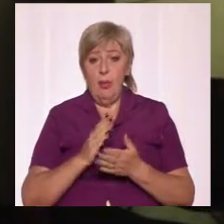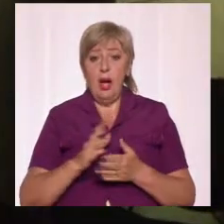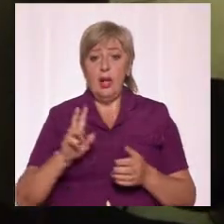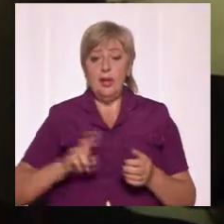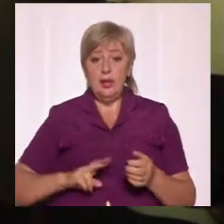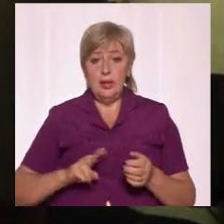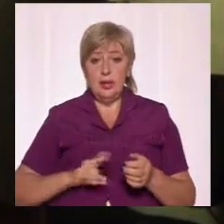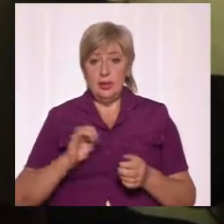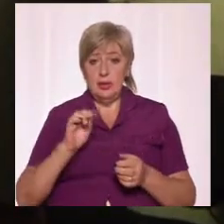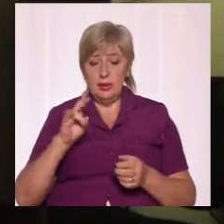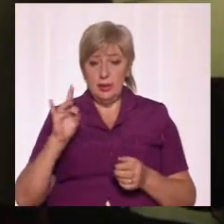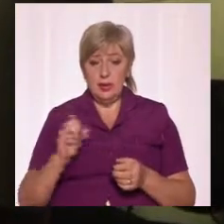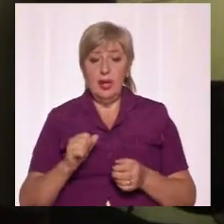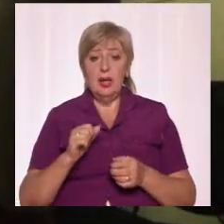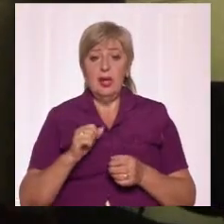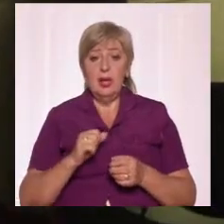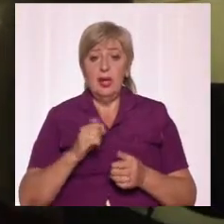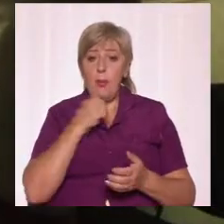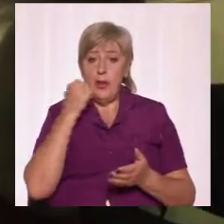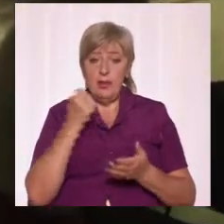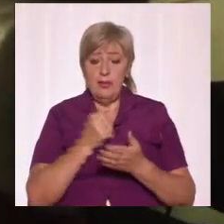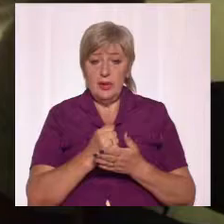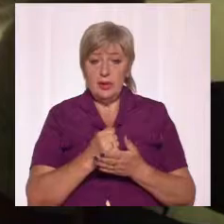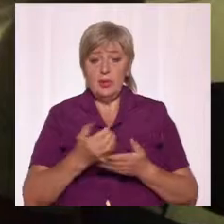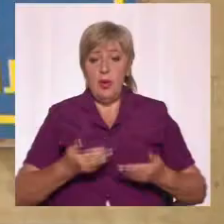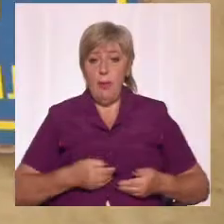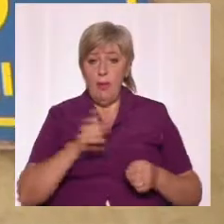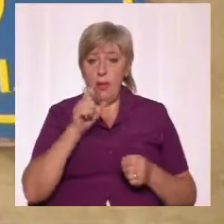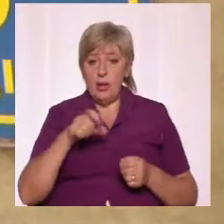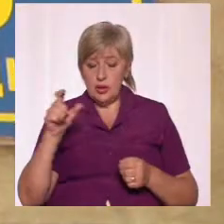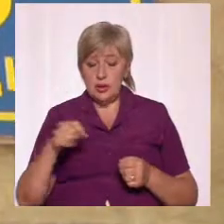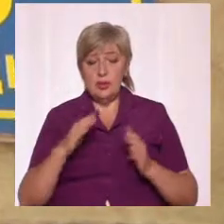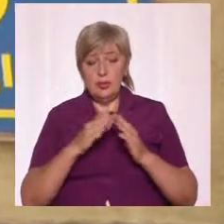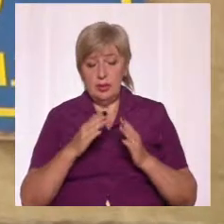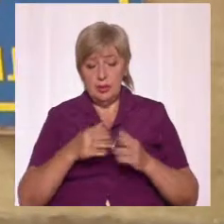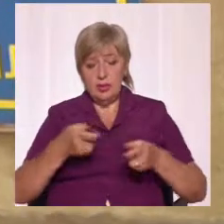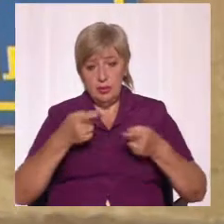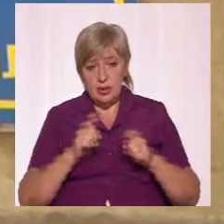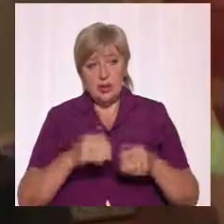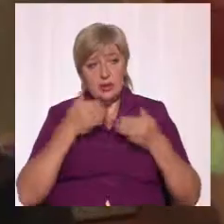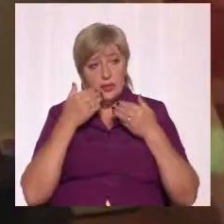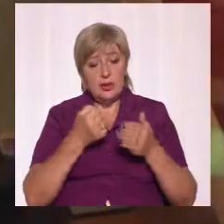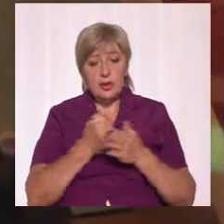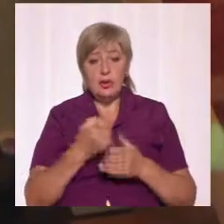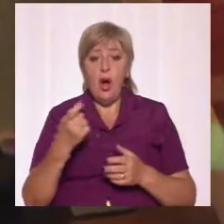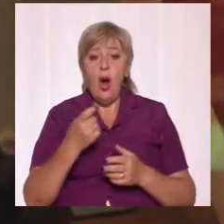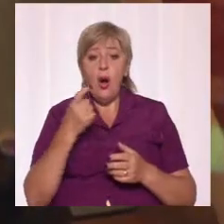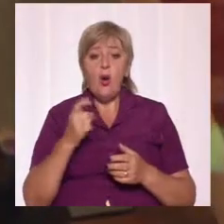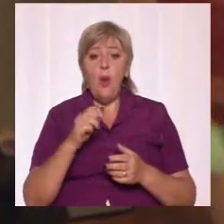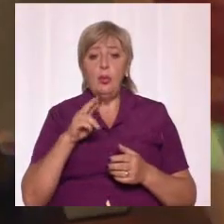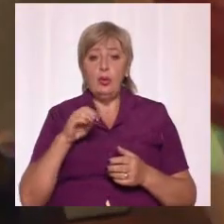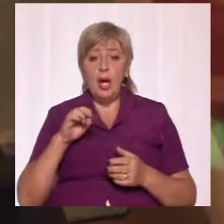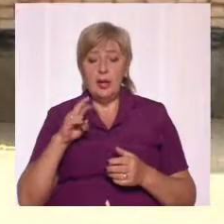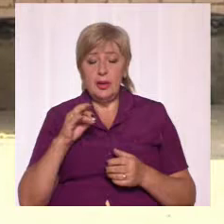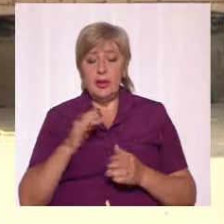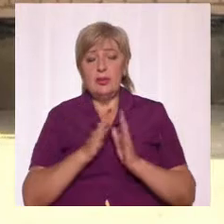обслуговує будинок та територію навколо, підтверджує. Мешканці будинку дійсно звертались до комунальників з проханням прибрати старе